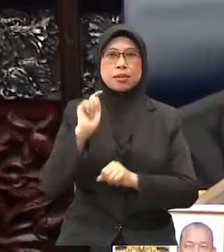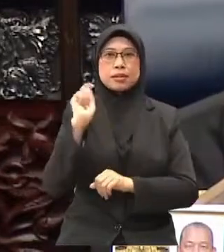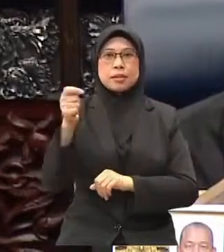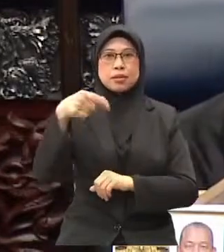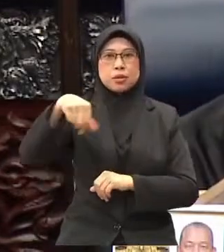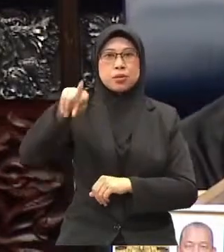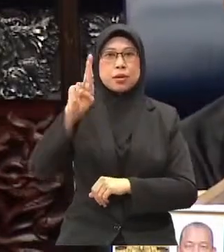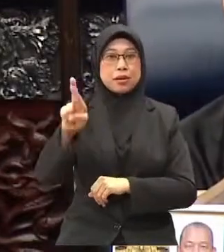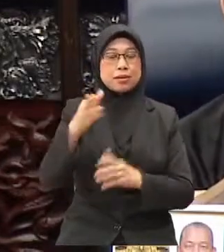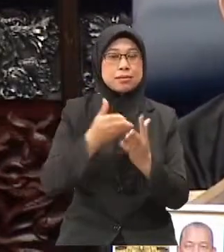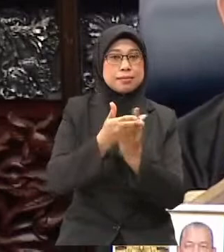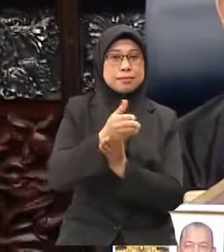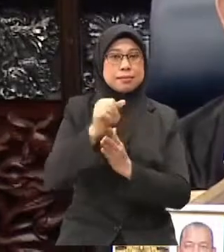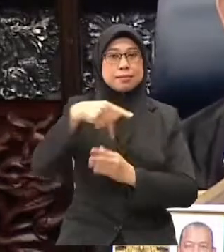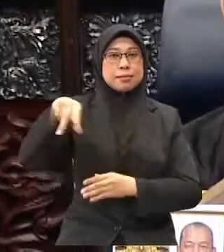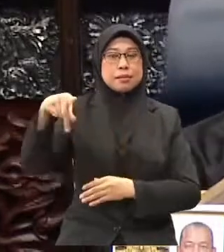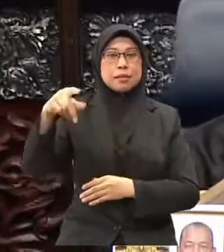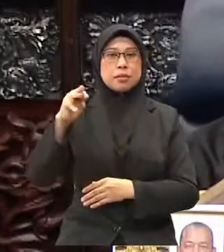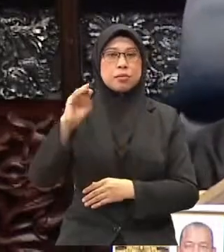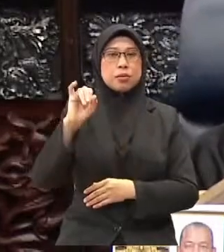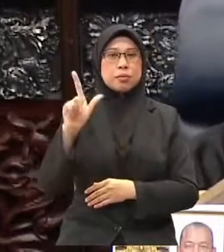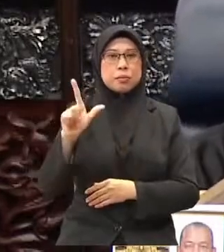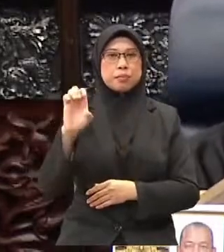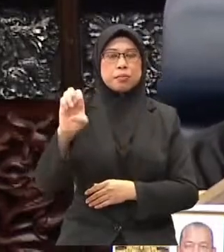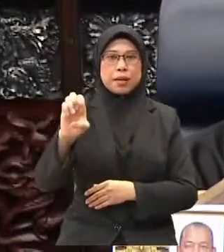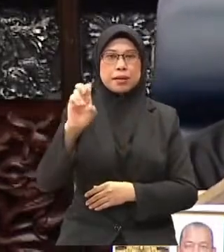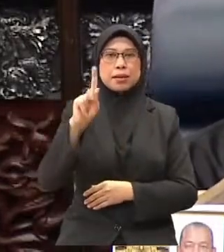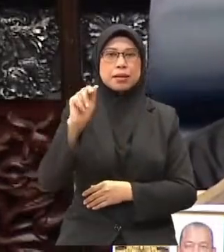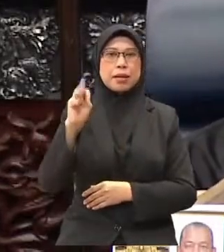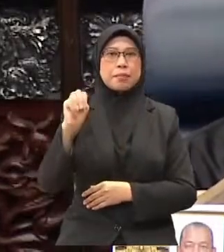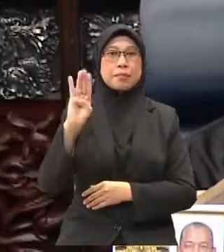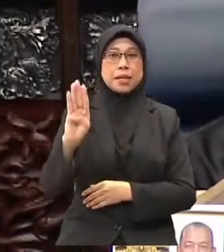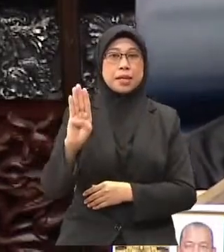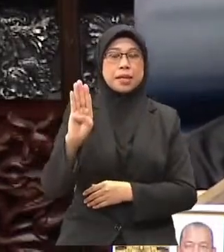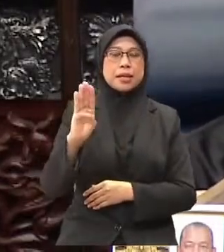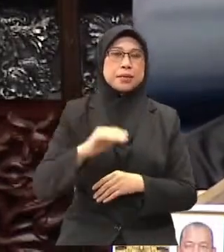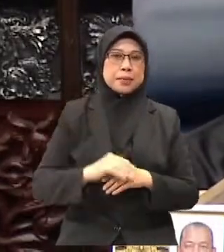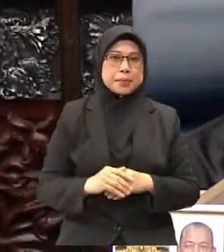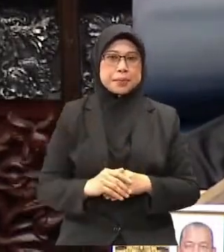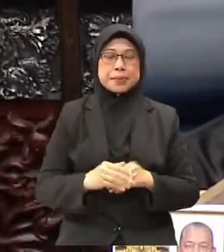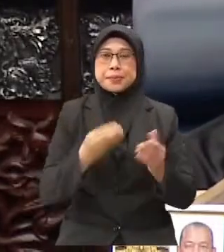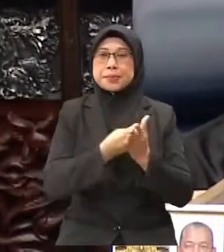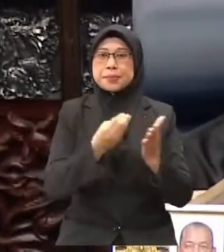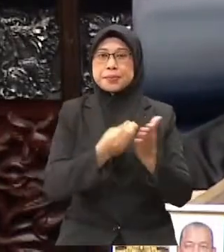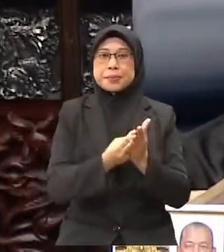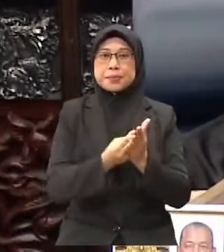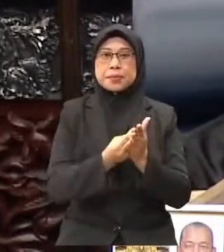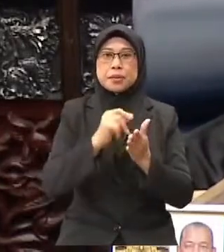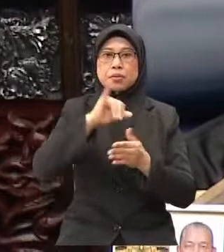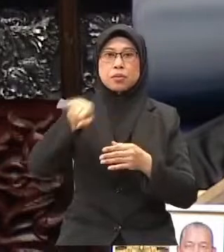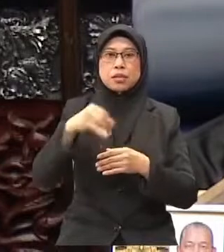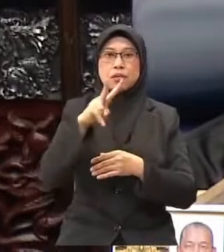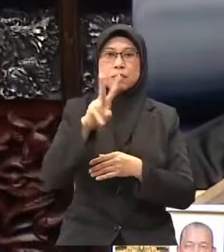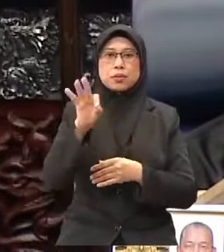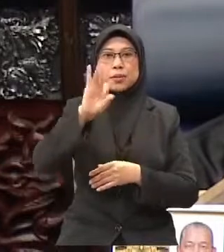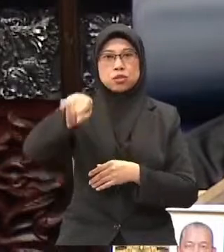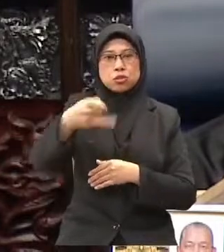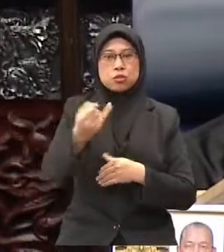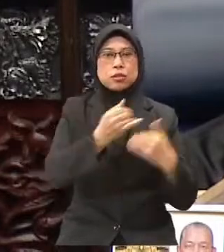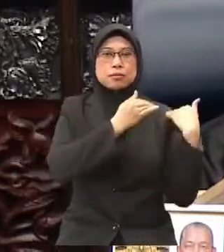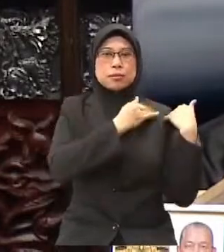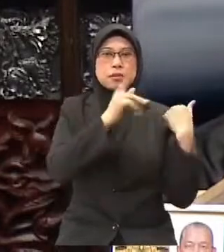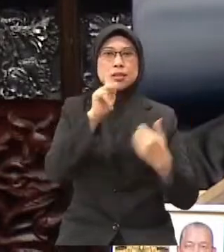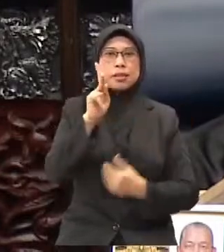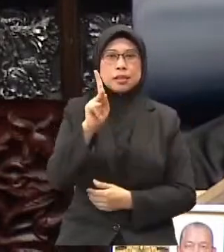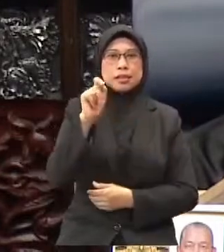QR Melalui aplikasi mobile ktnb ataupun kits jumlah kos projek adalah sebanyak 29 juta yang ditanggung oleh